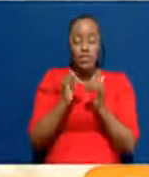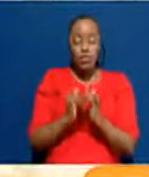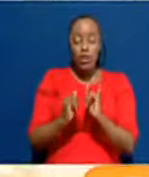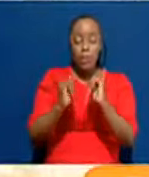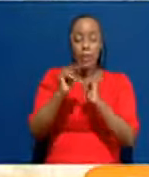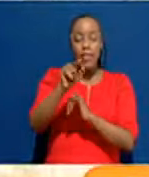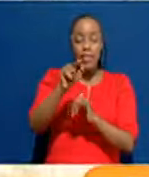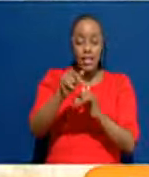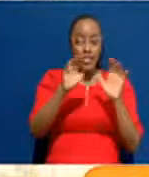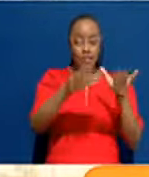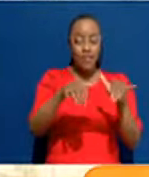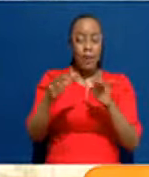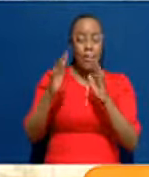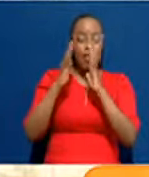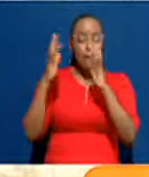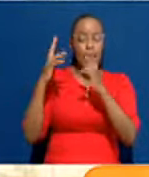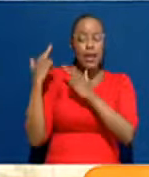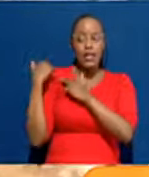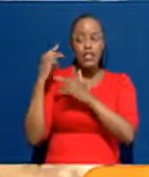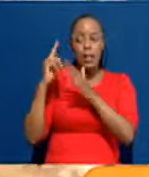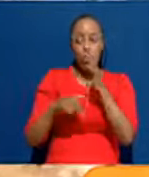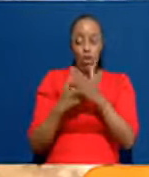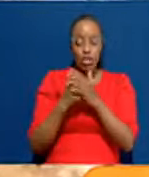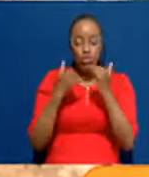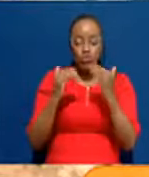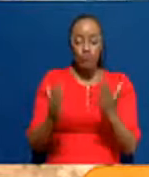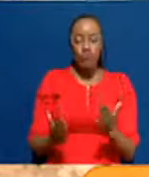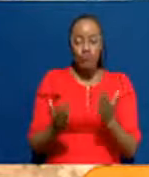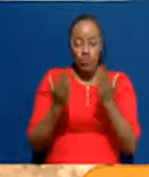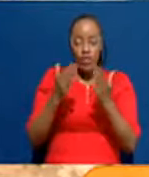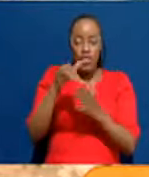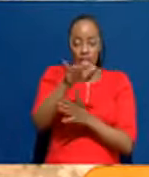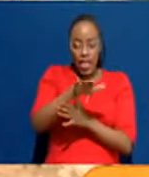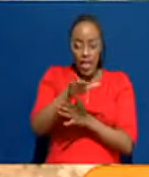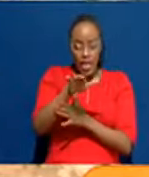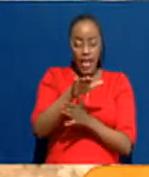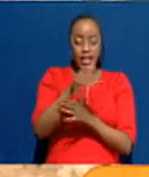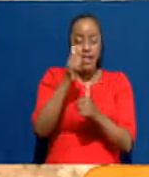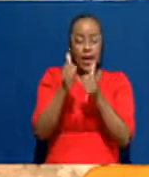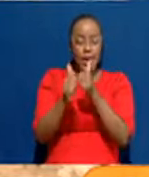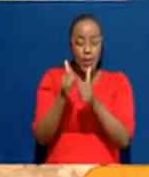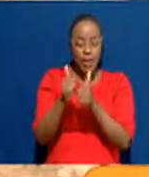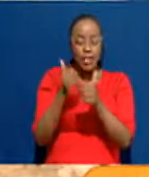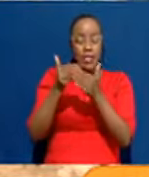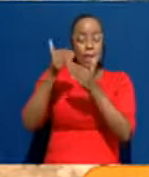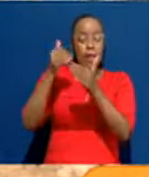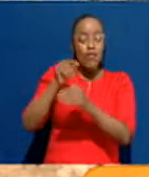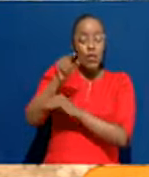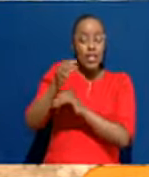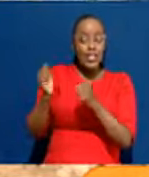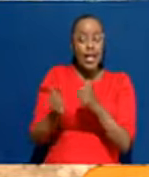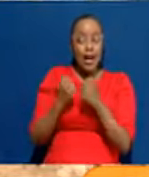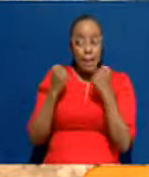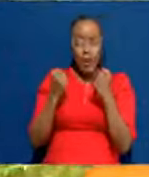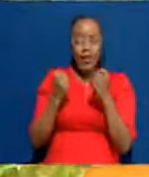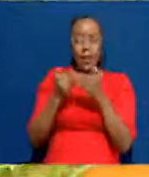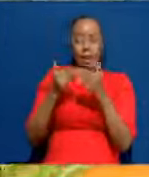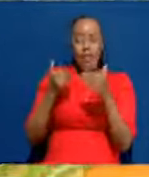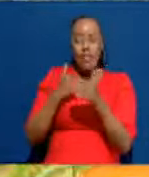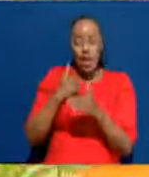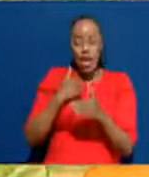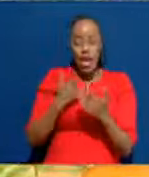kilimo hiki, kibarua kikubwa kilikuwa kuimarisha rutuba ya eneo hili, ambalo kabla ya shughuli hii lilikuwa ni